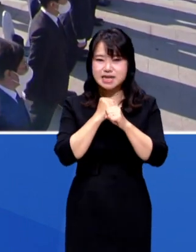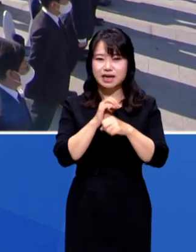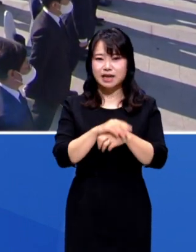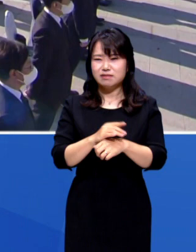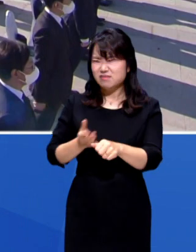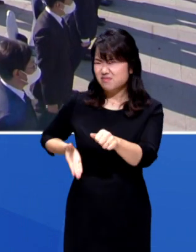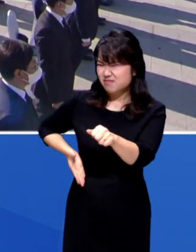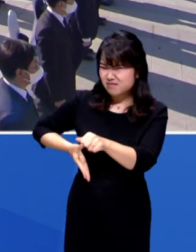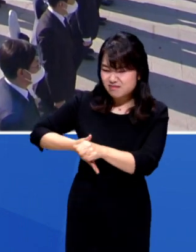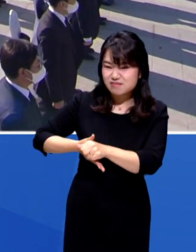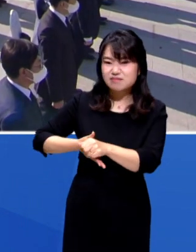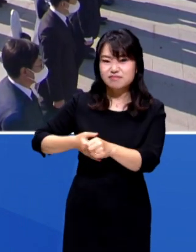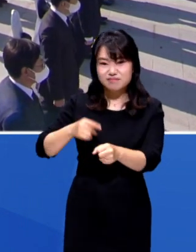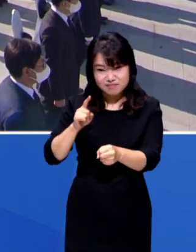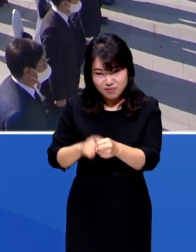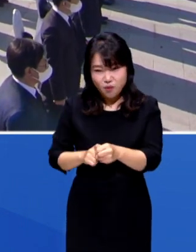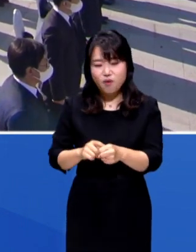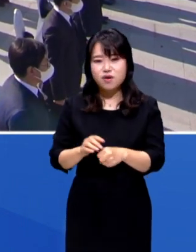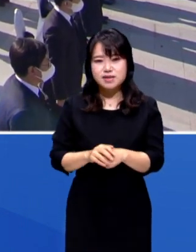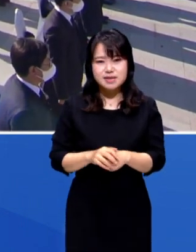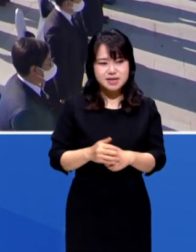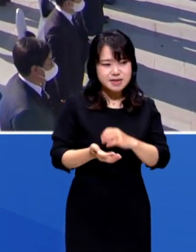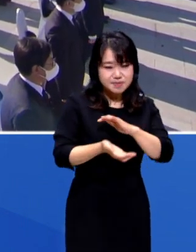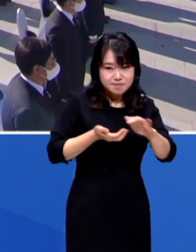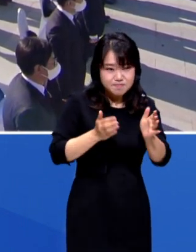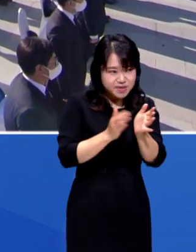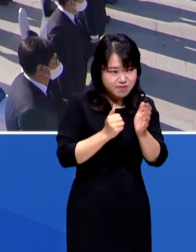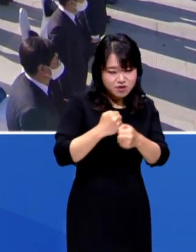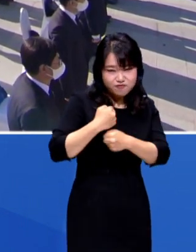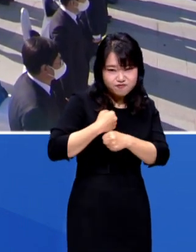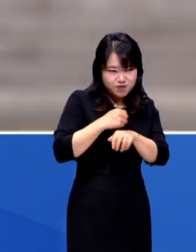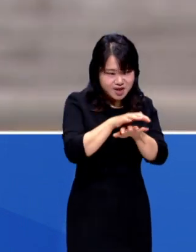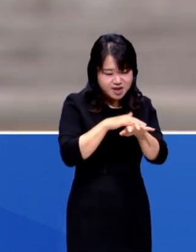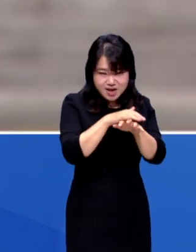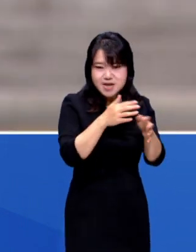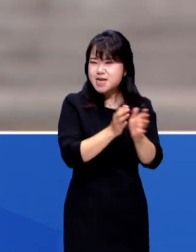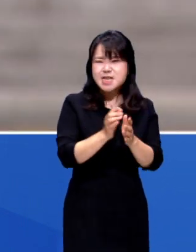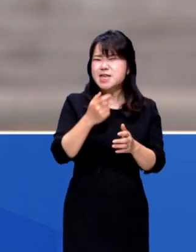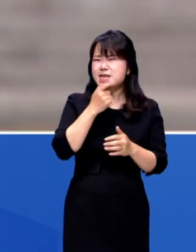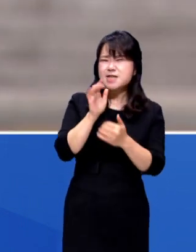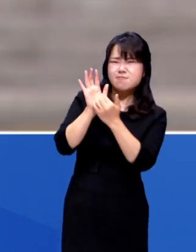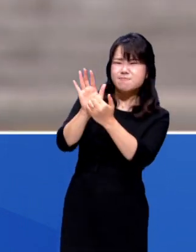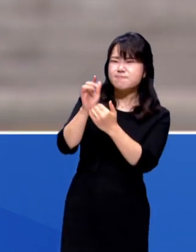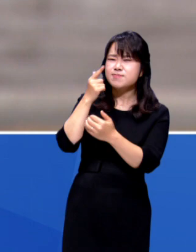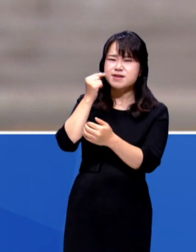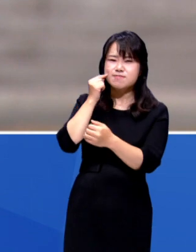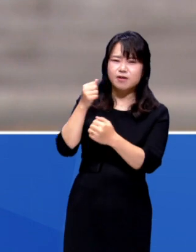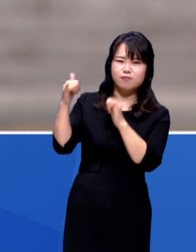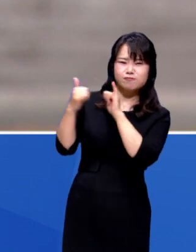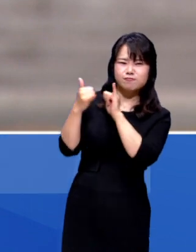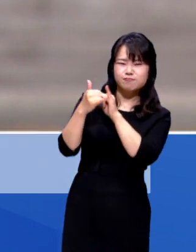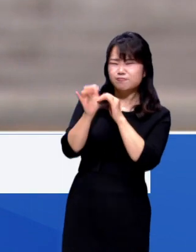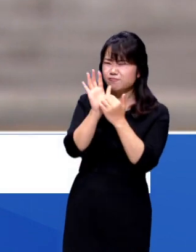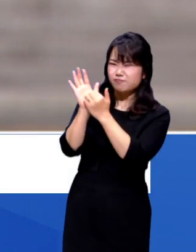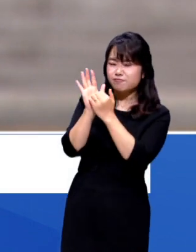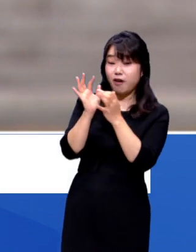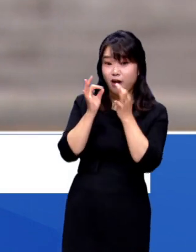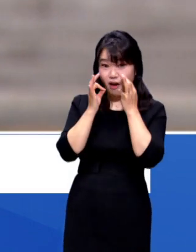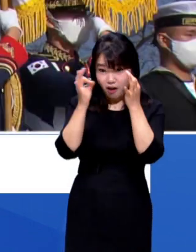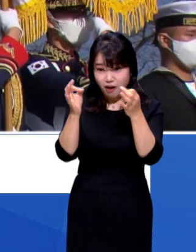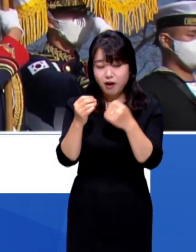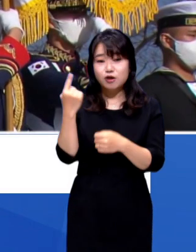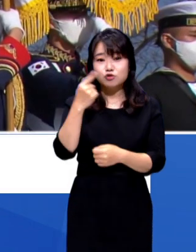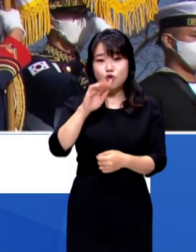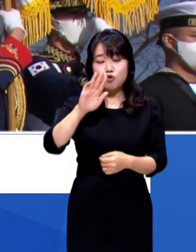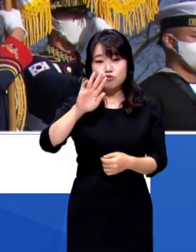네. 의병을 조직해가지고 저항을 하셨습니다. 1939년